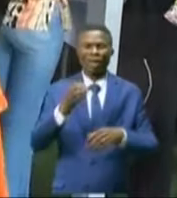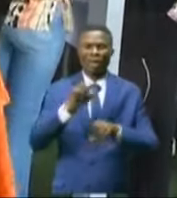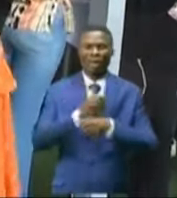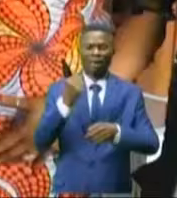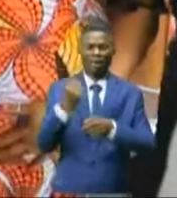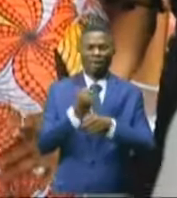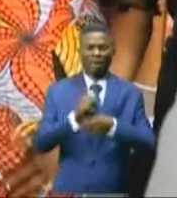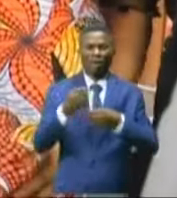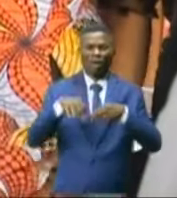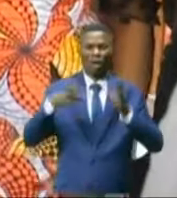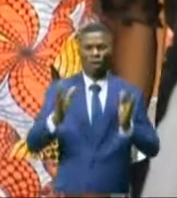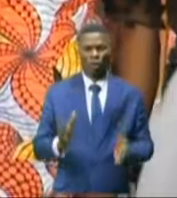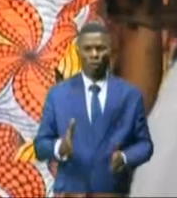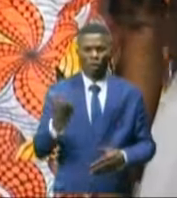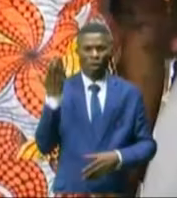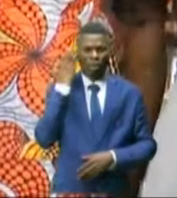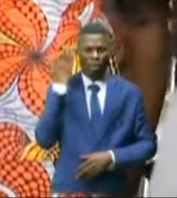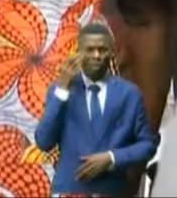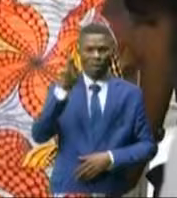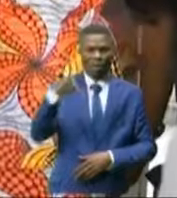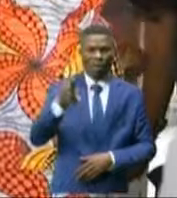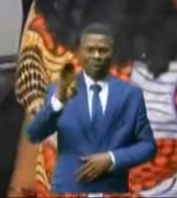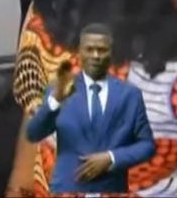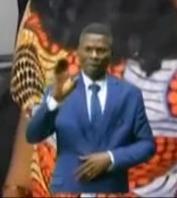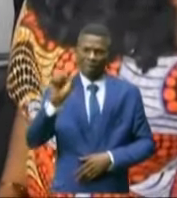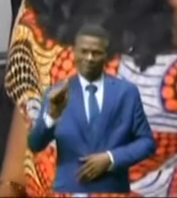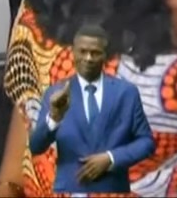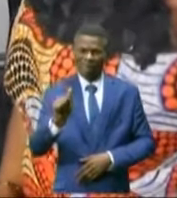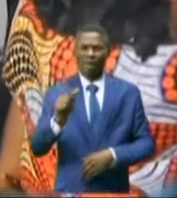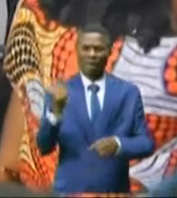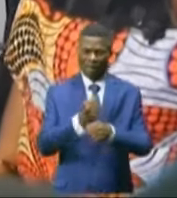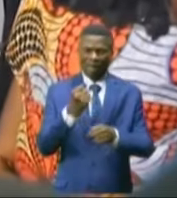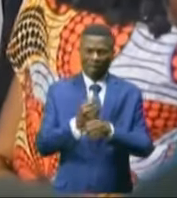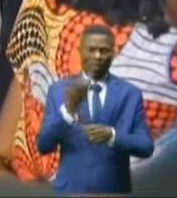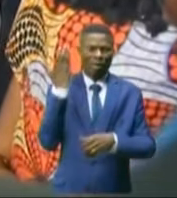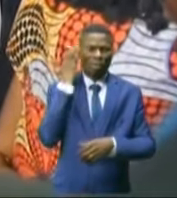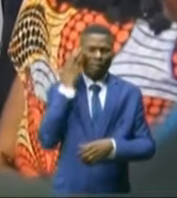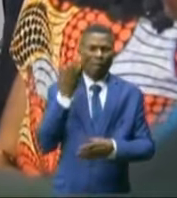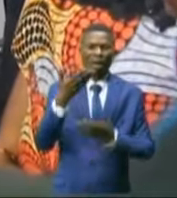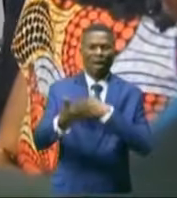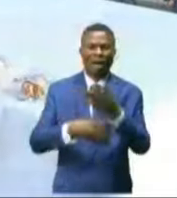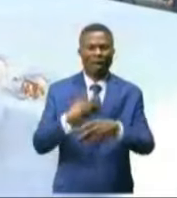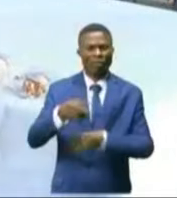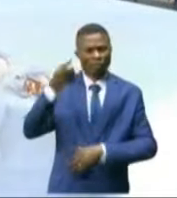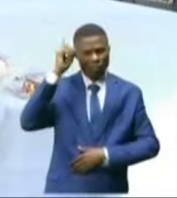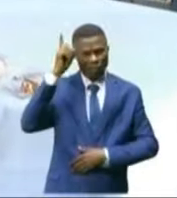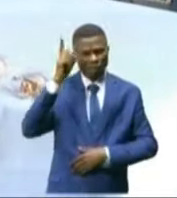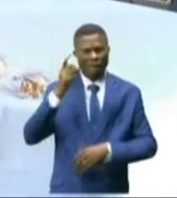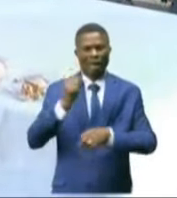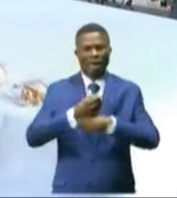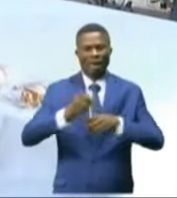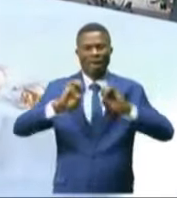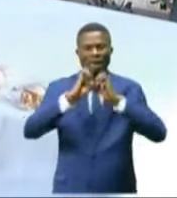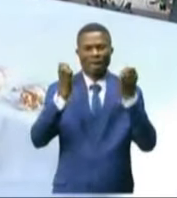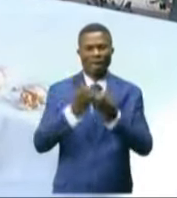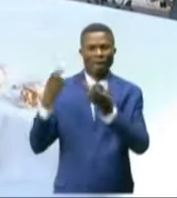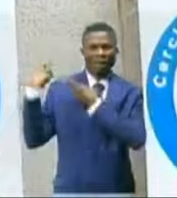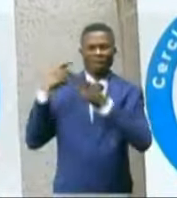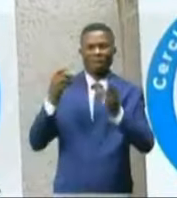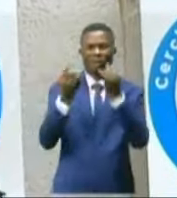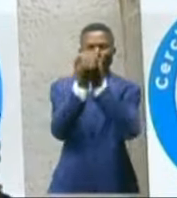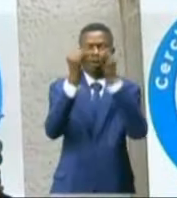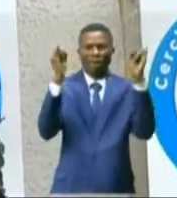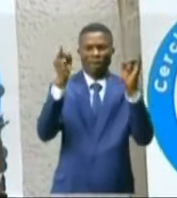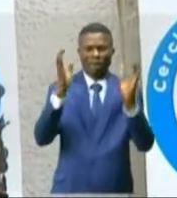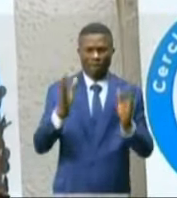l'entrepreneuriat congolais, Madame le PCA a en quelques mots parlé de réalisation de ces grandes icônes de création d'entreprises depuis l'indépendance.